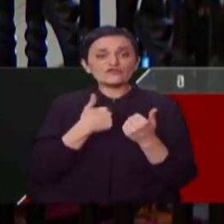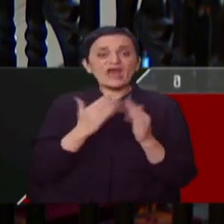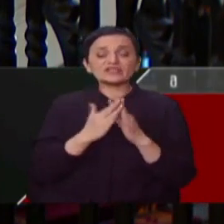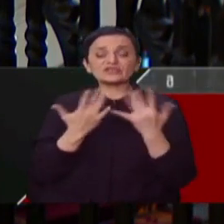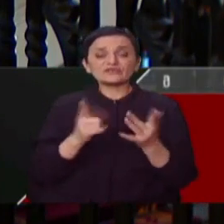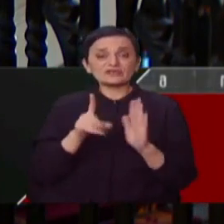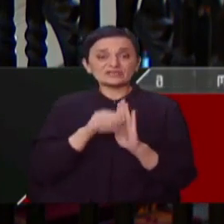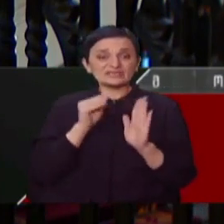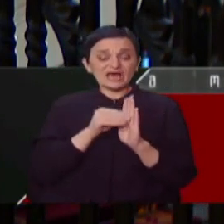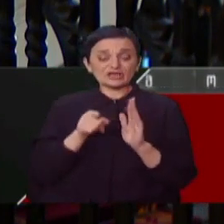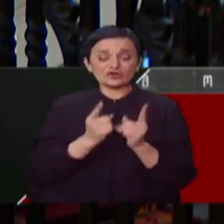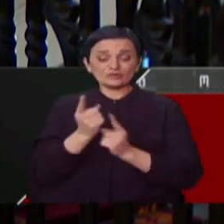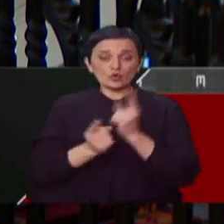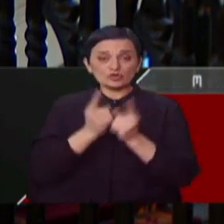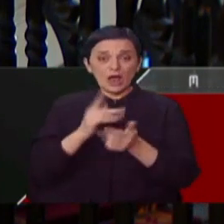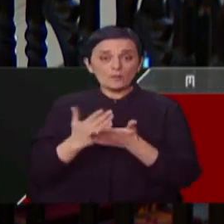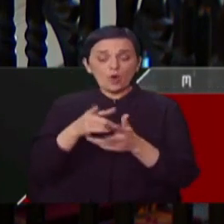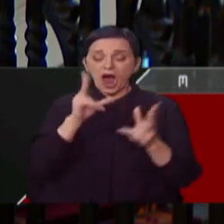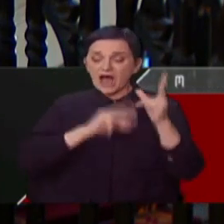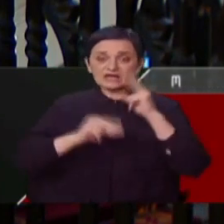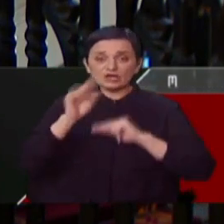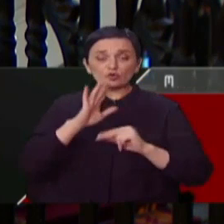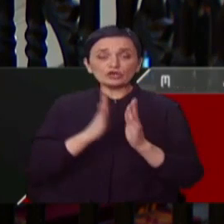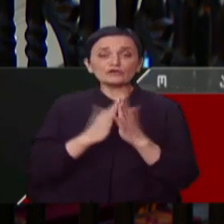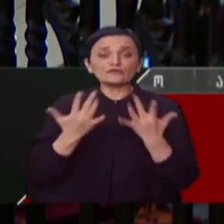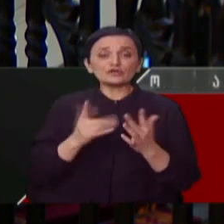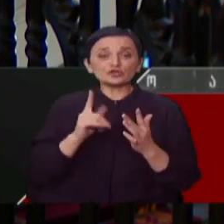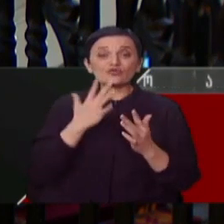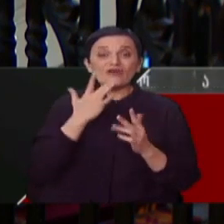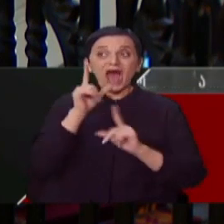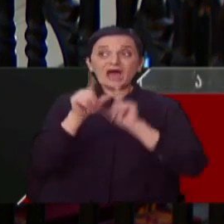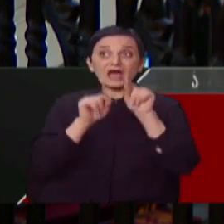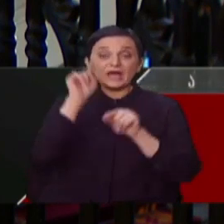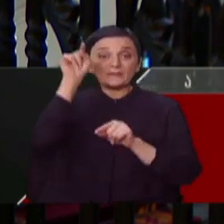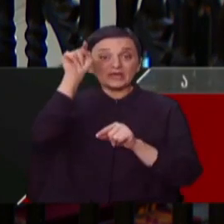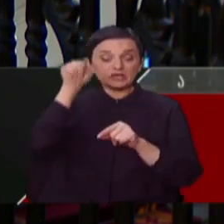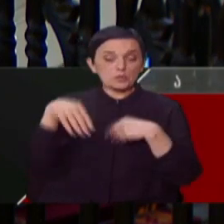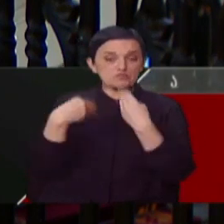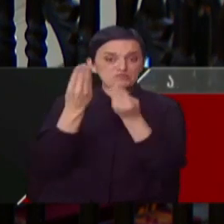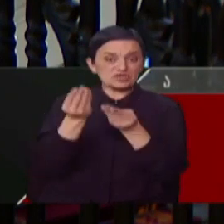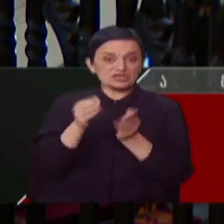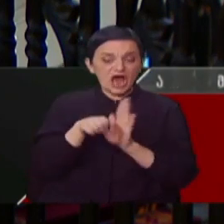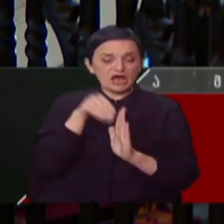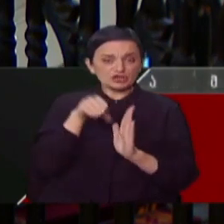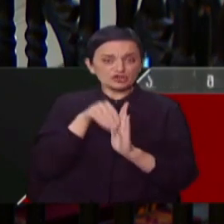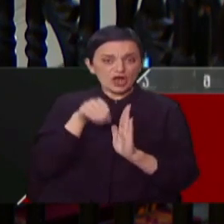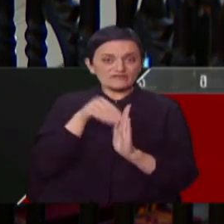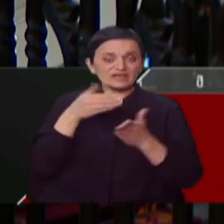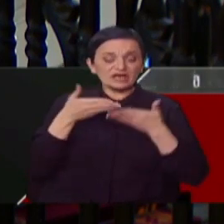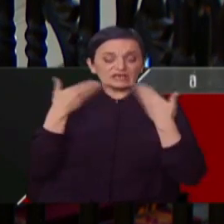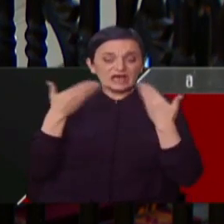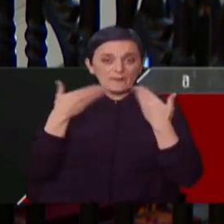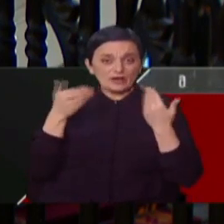იცით, საარჩევნო რეფორმის ნაწილში რომ არის გაითვალისწინა ეს? ვითხოვდით, რომ ემიგრანტებს მიეცეს არჩევნებში